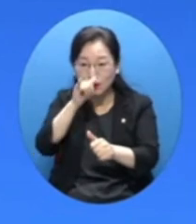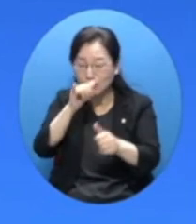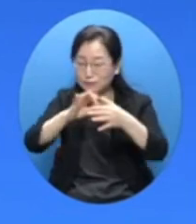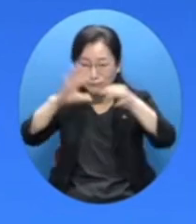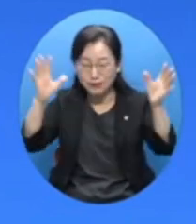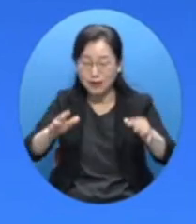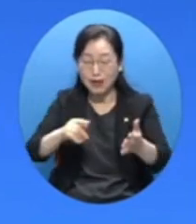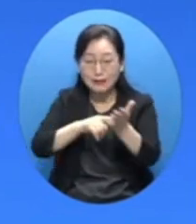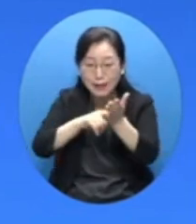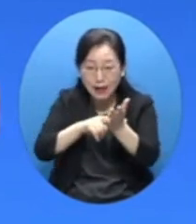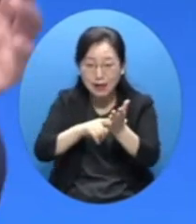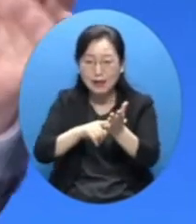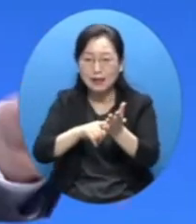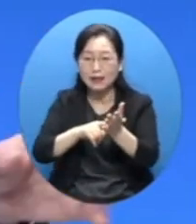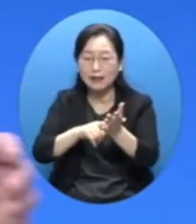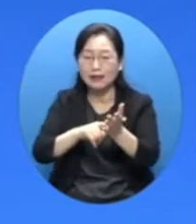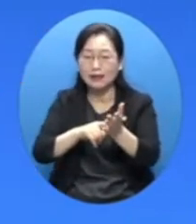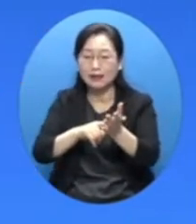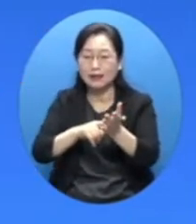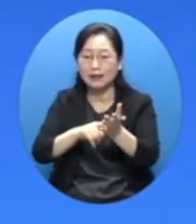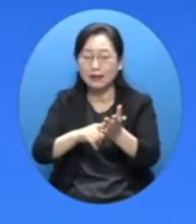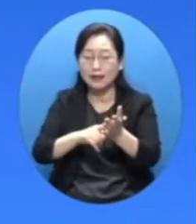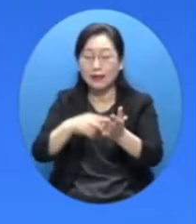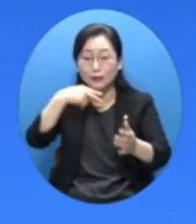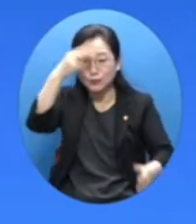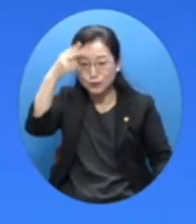등장하네 약물중독이든지 알콜중독이든지